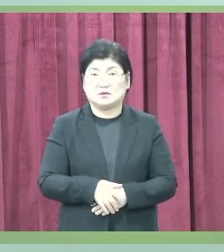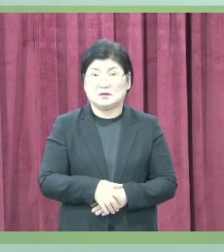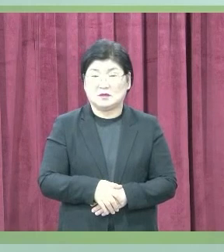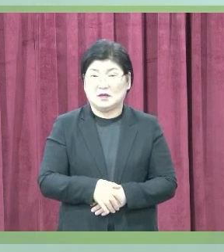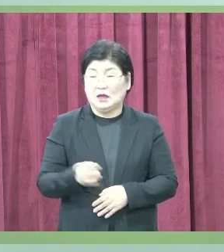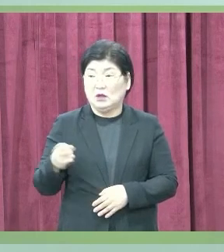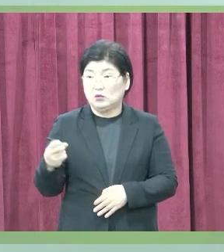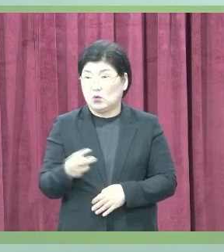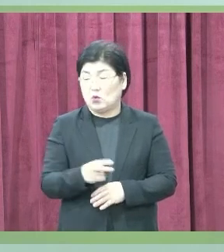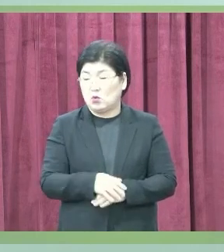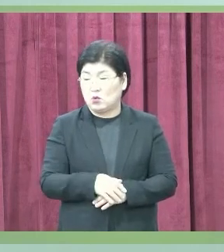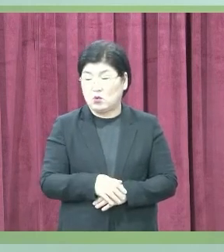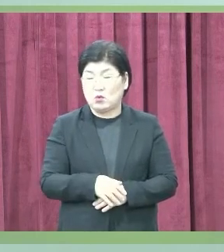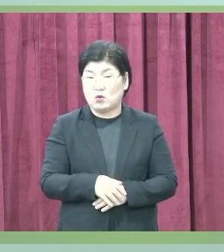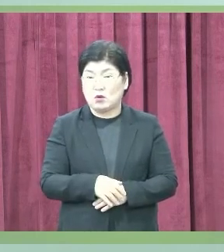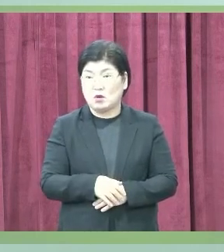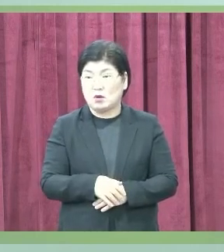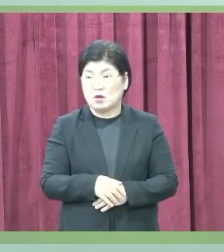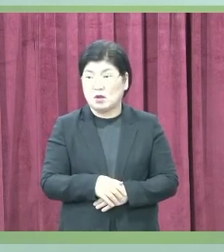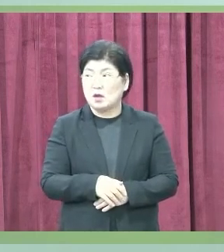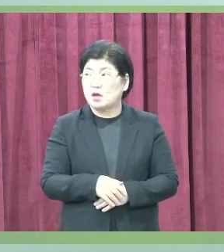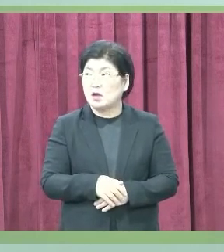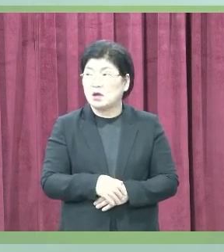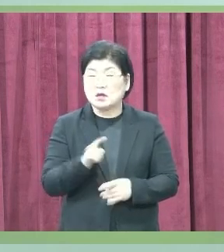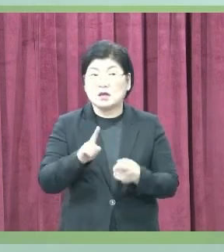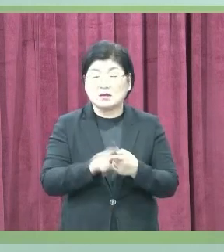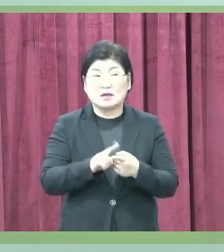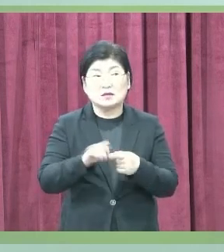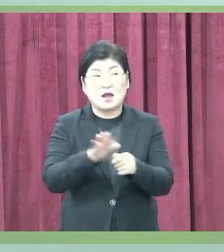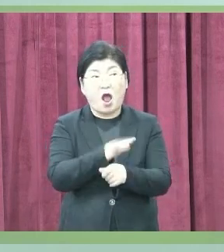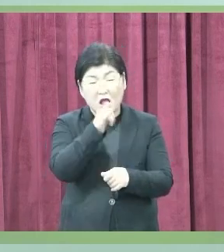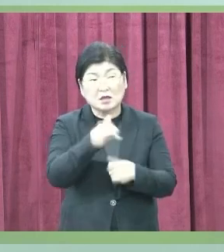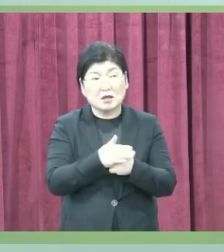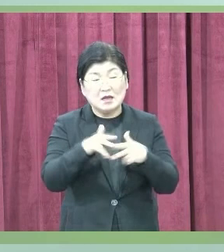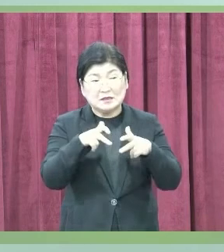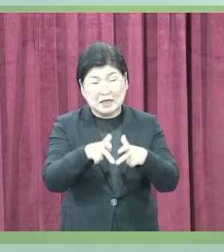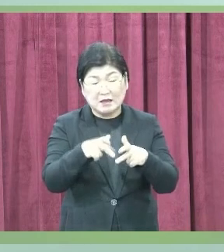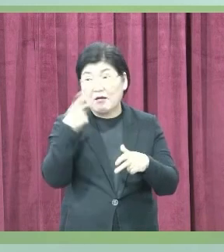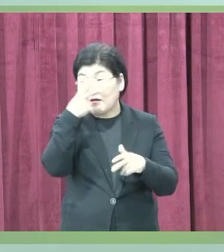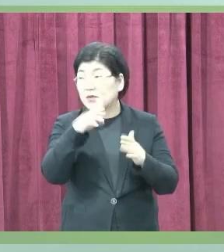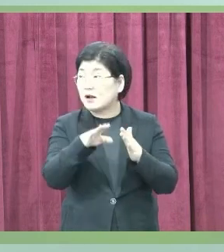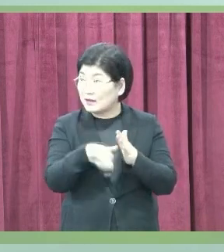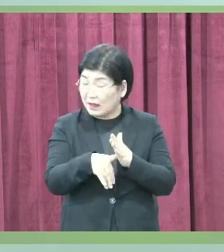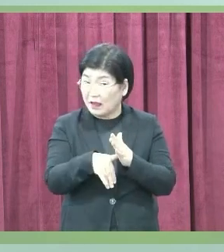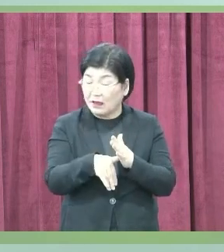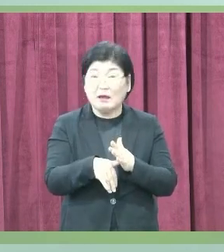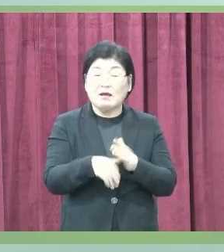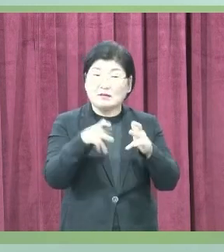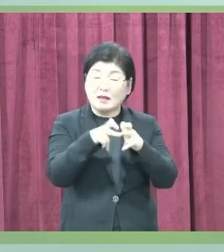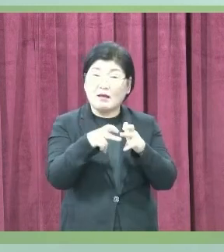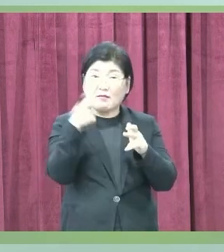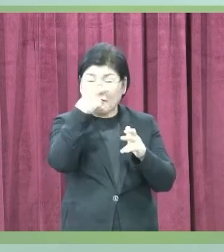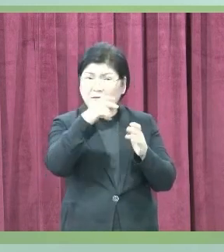그리고 이러한 보정이나 이런 오버랩에 있어서 장애 진단의 시점에서도 영향을 받을